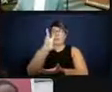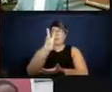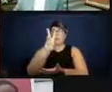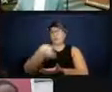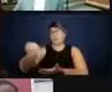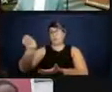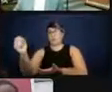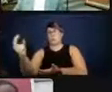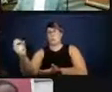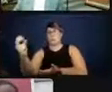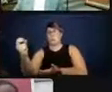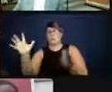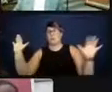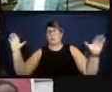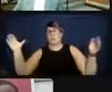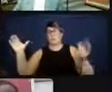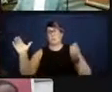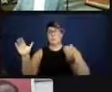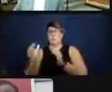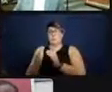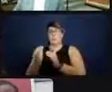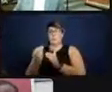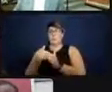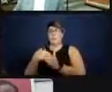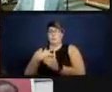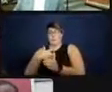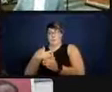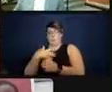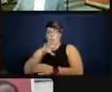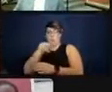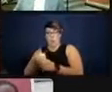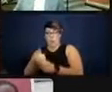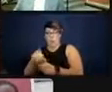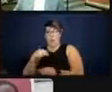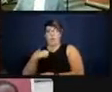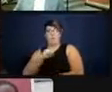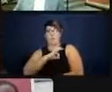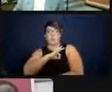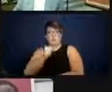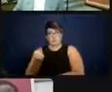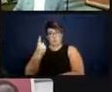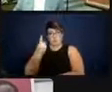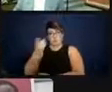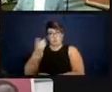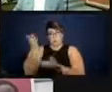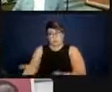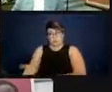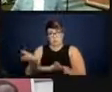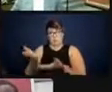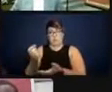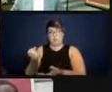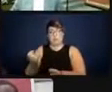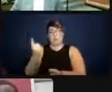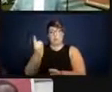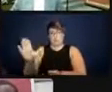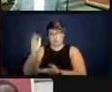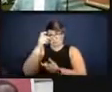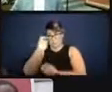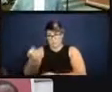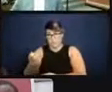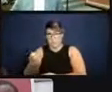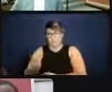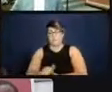kidogo. Kwa hivyo tumeamua tuwaweke wanafunzi hawa katika vikundi vidogo vidogo